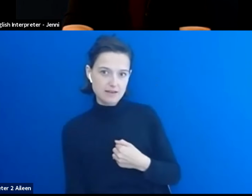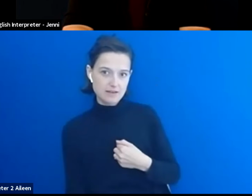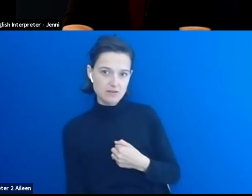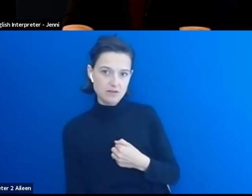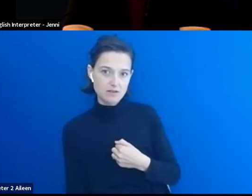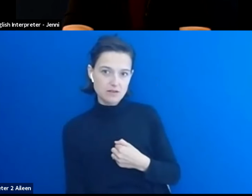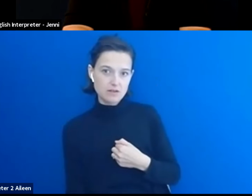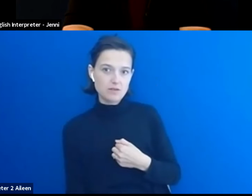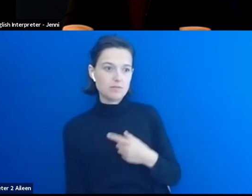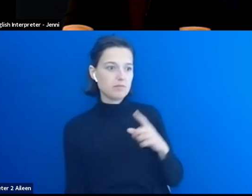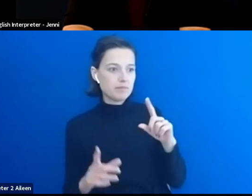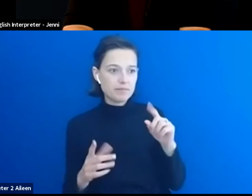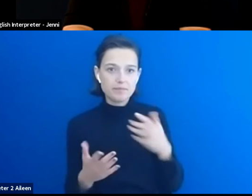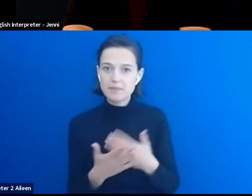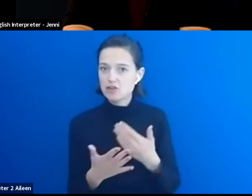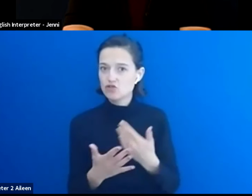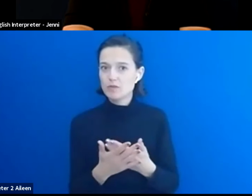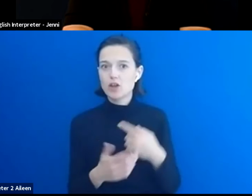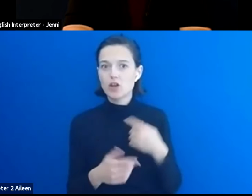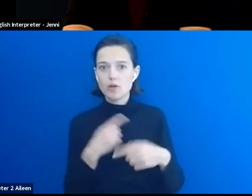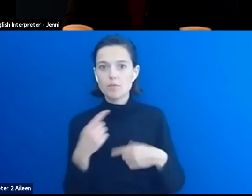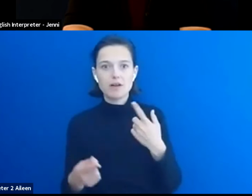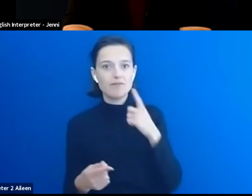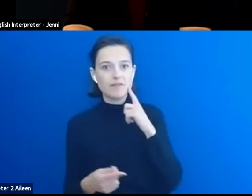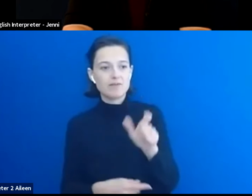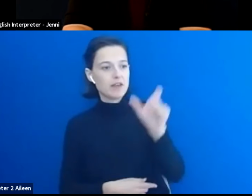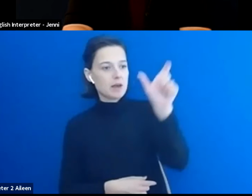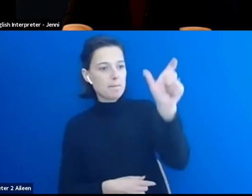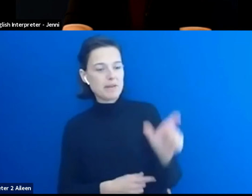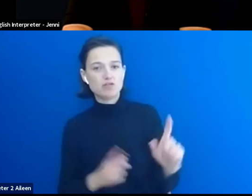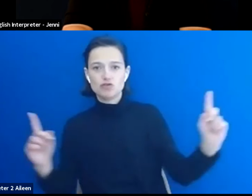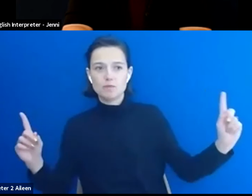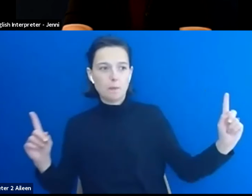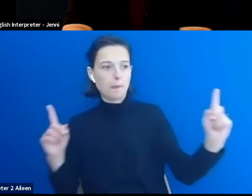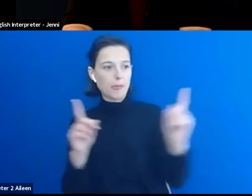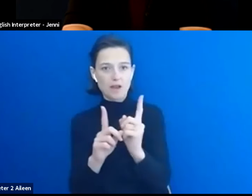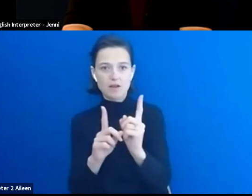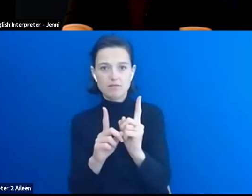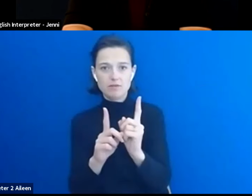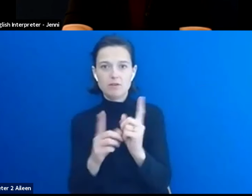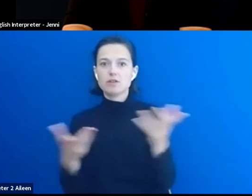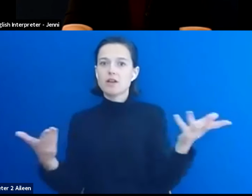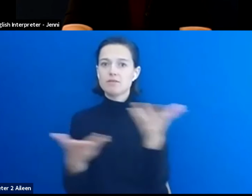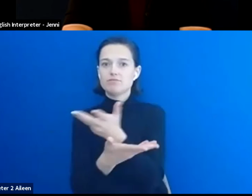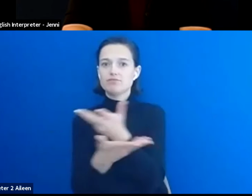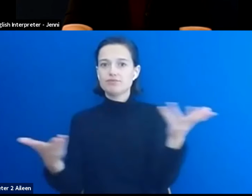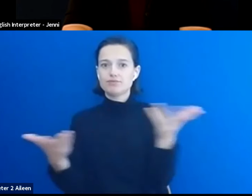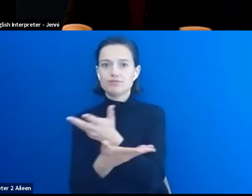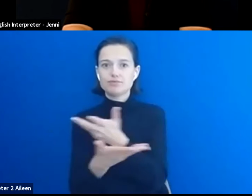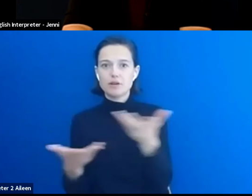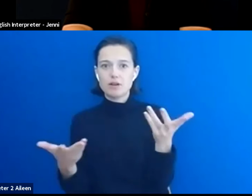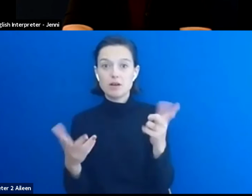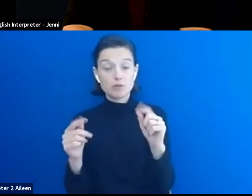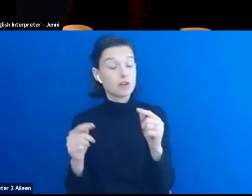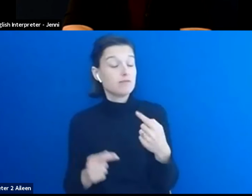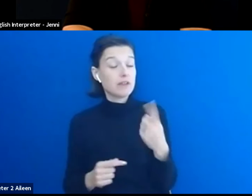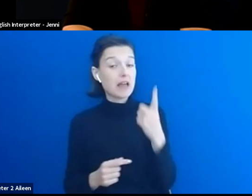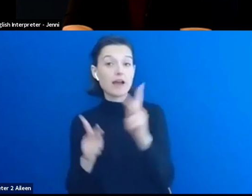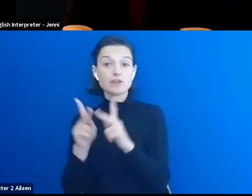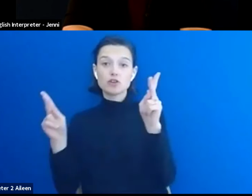Inspiration. Jedes Mal, wenn es darum geht, dass man auf Menschen trifft und miteinander spricht. Das heißt, eines unserer Konzepte ist wirklich ganz stark